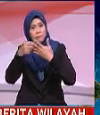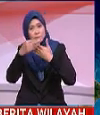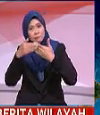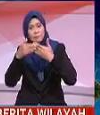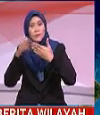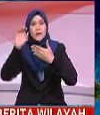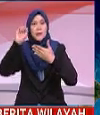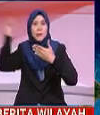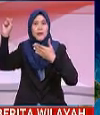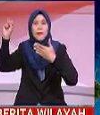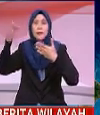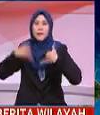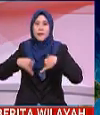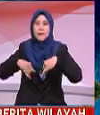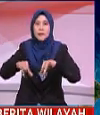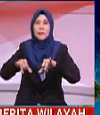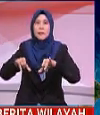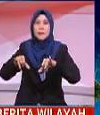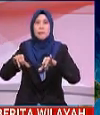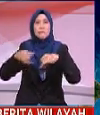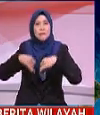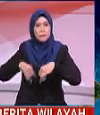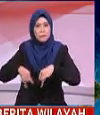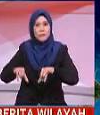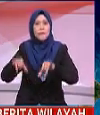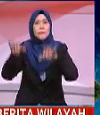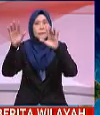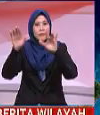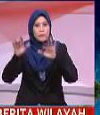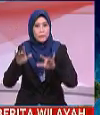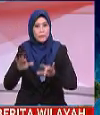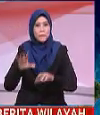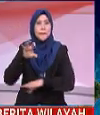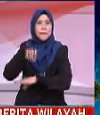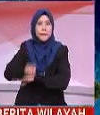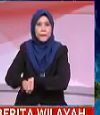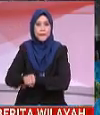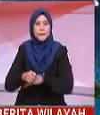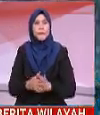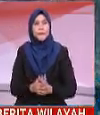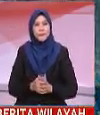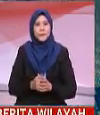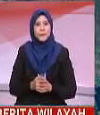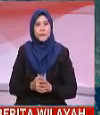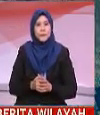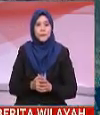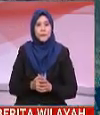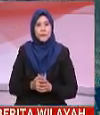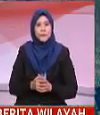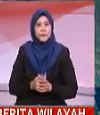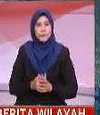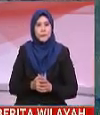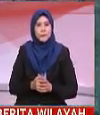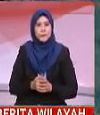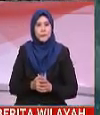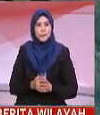yang dijangkakan juga masih lagi boleh berterusan sehingga ke malam nanti. Untuk